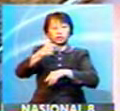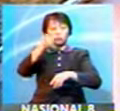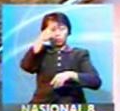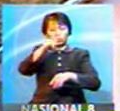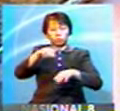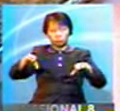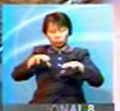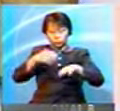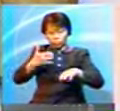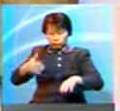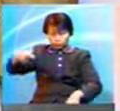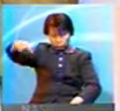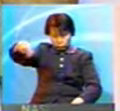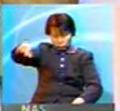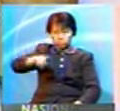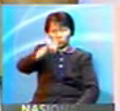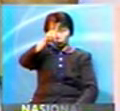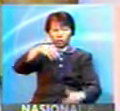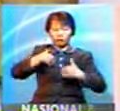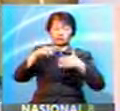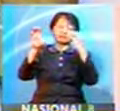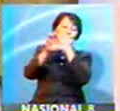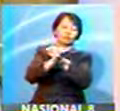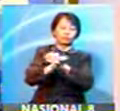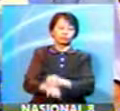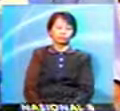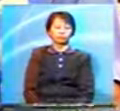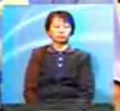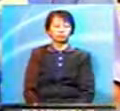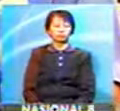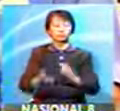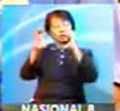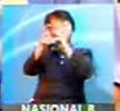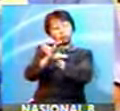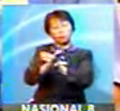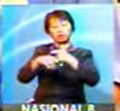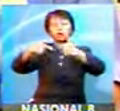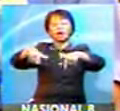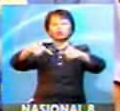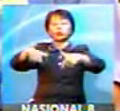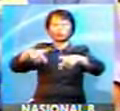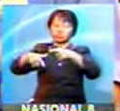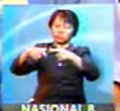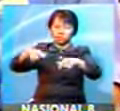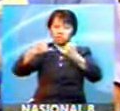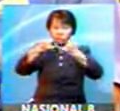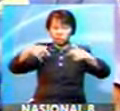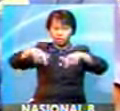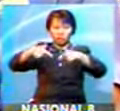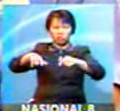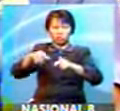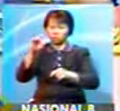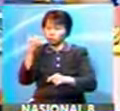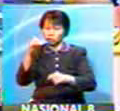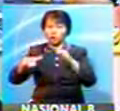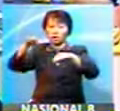untuk menghasilkan produk berkualiti, pasti ada cabarannya. Cabaran utama sekali kayu. Jenis kayu kemuning ini